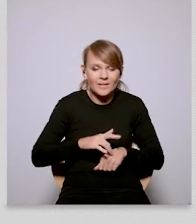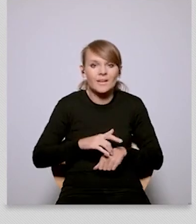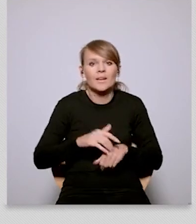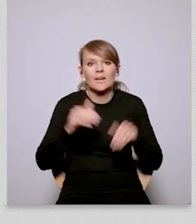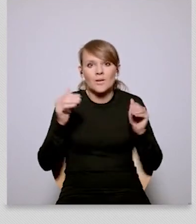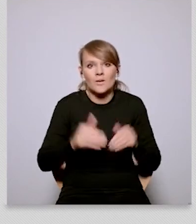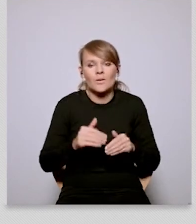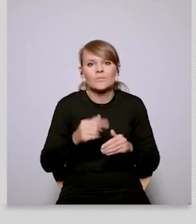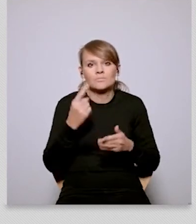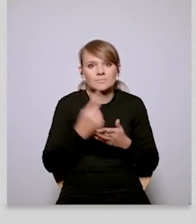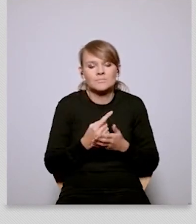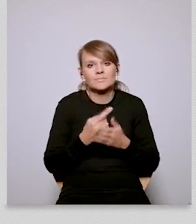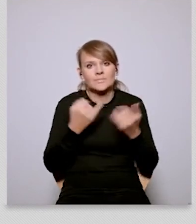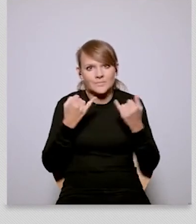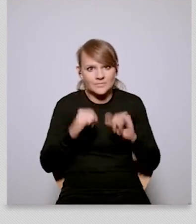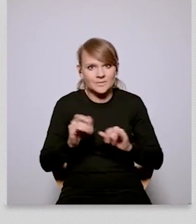środkami